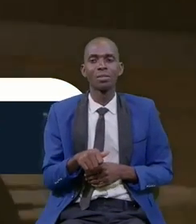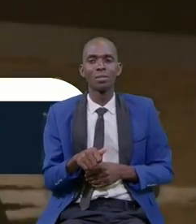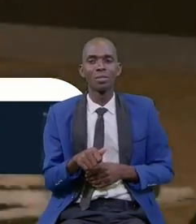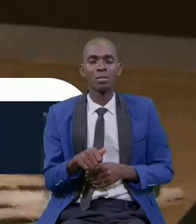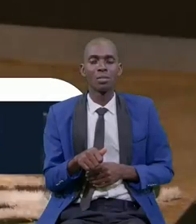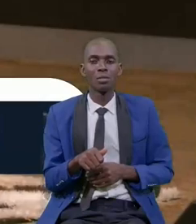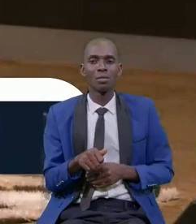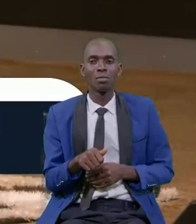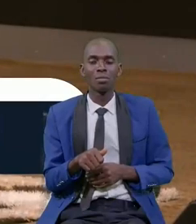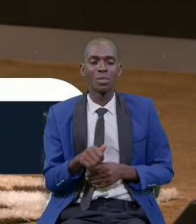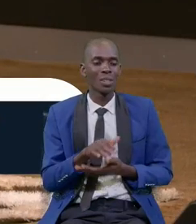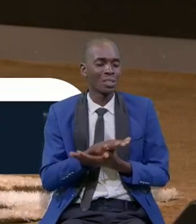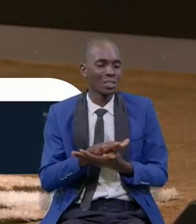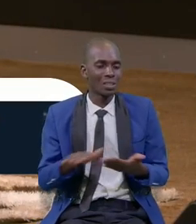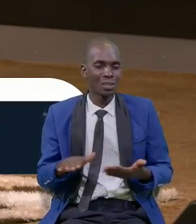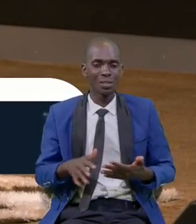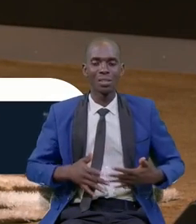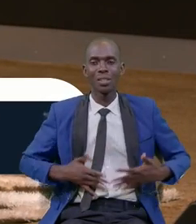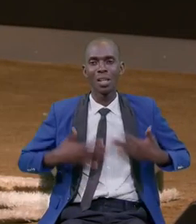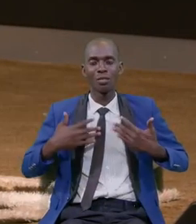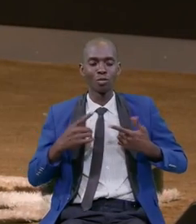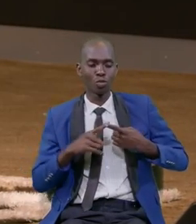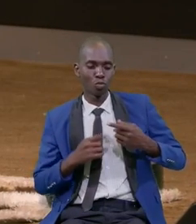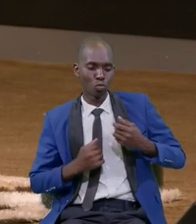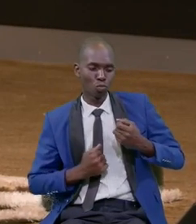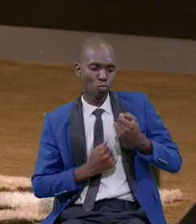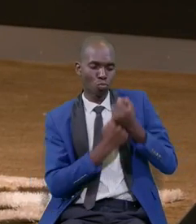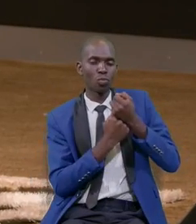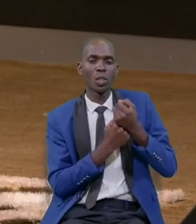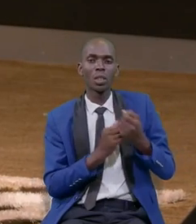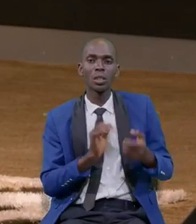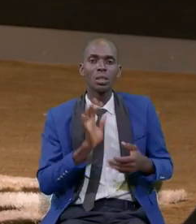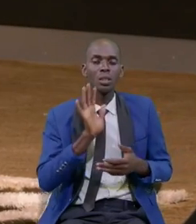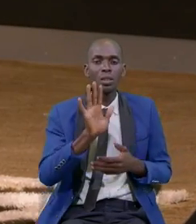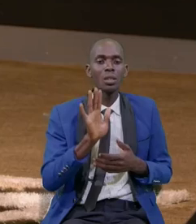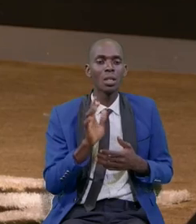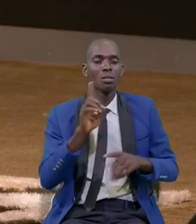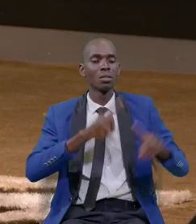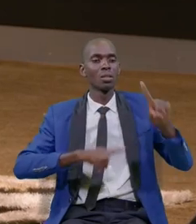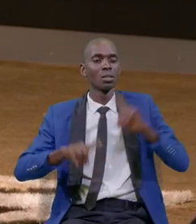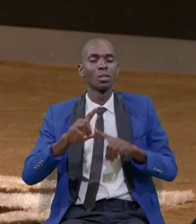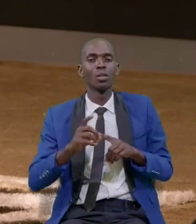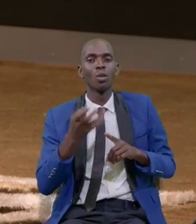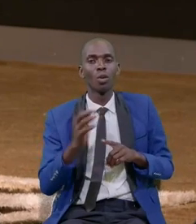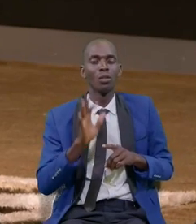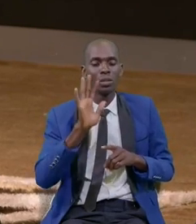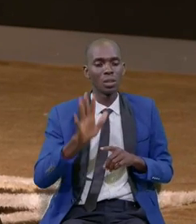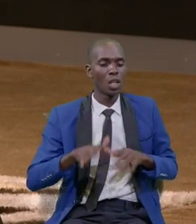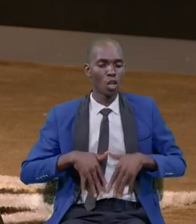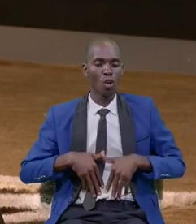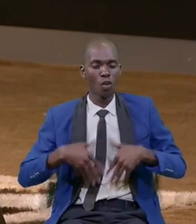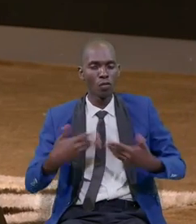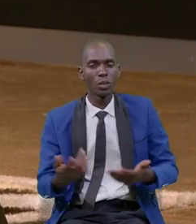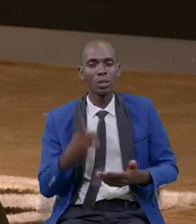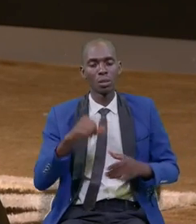ils n'ont pas une vie propre pour soutenir la profession de la